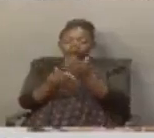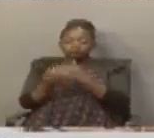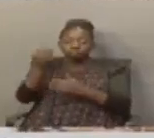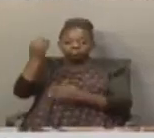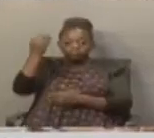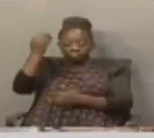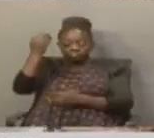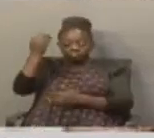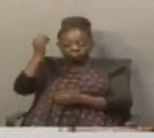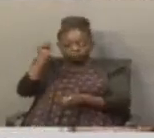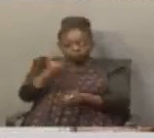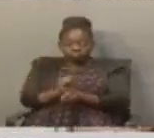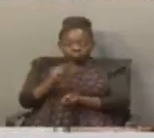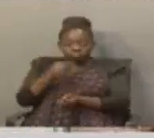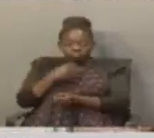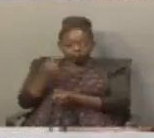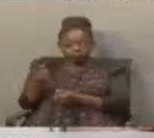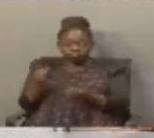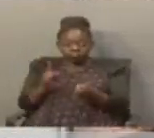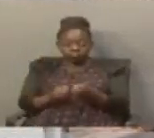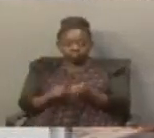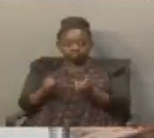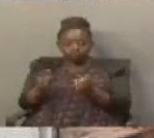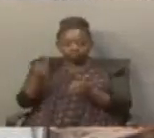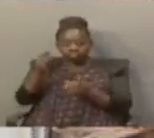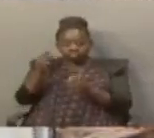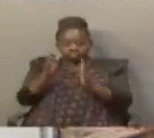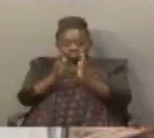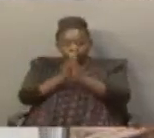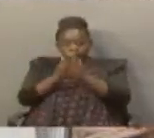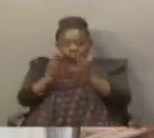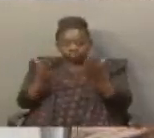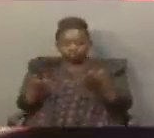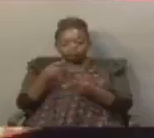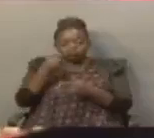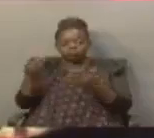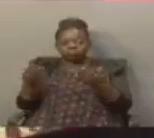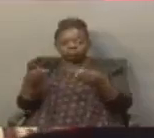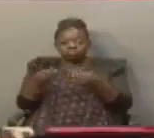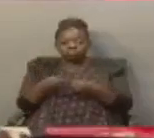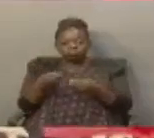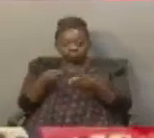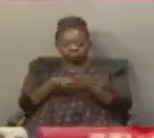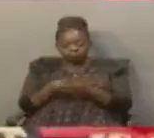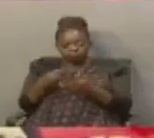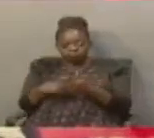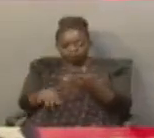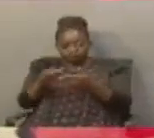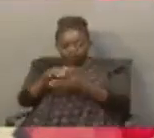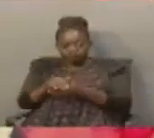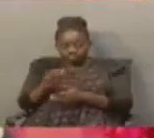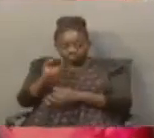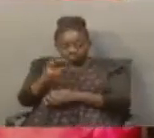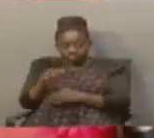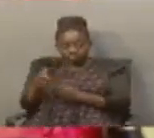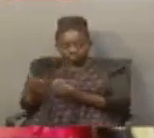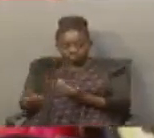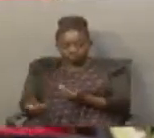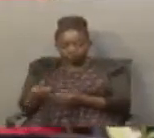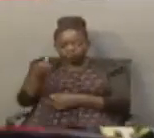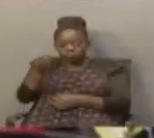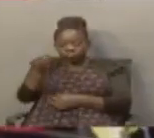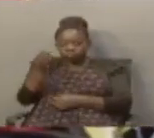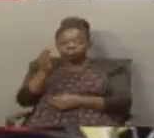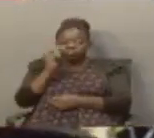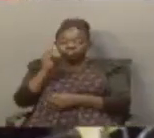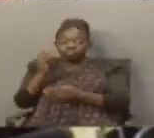mbadde njagala abeerewo akwate Qur'ani eno alayire ayogere bwe yampeera ssente. Annyonnyodde nti ba yamusaba ensimbi obukadde mukaaga